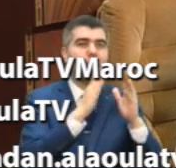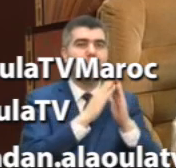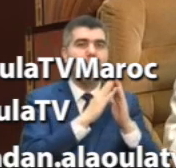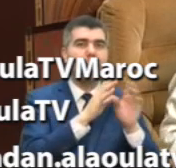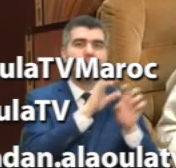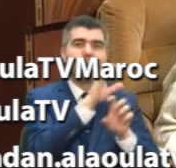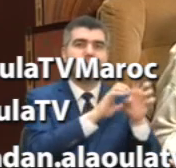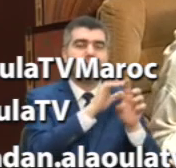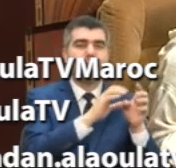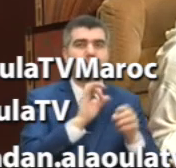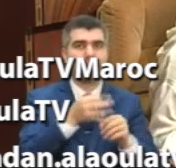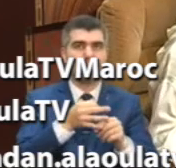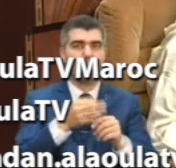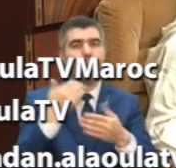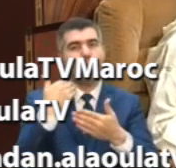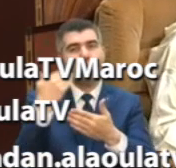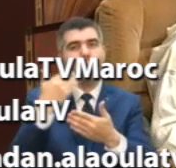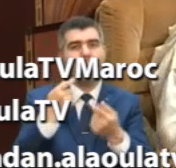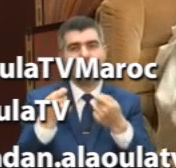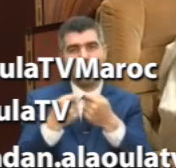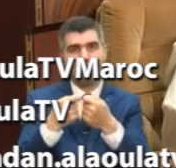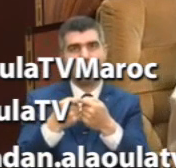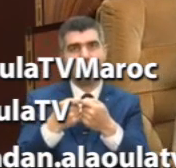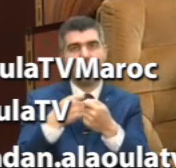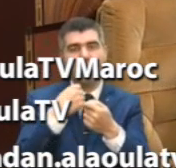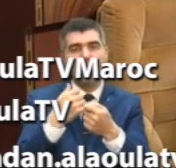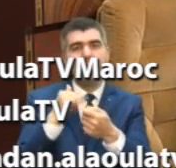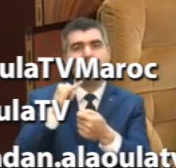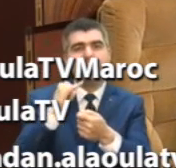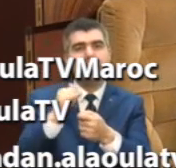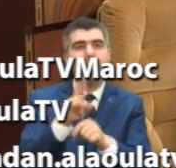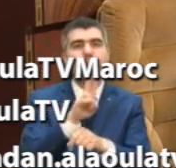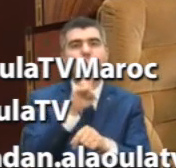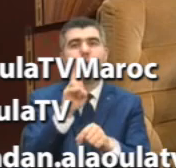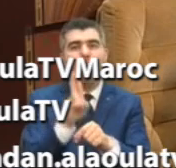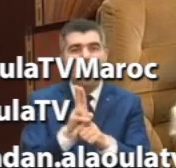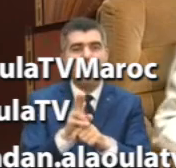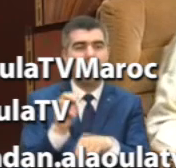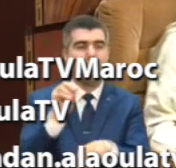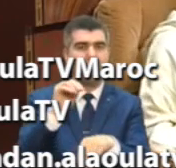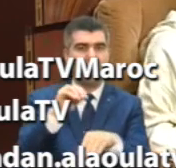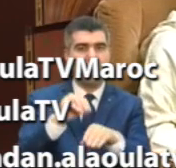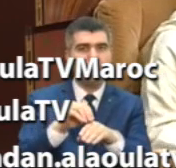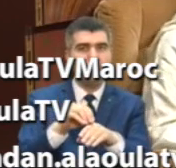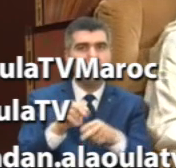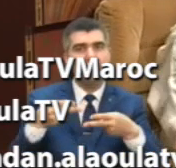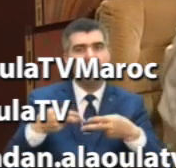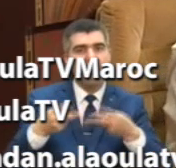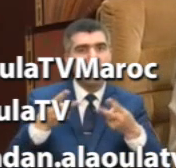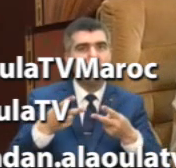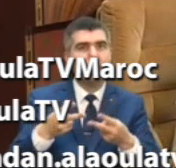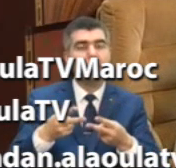الشيء. هذا ولا السؤال، ولا بحال فاصل الاعلام دائما السؤال كيتطرح، كتجاوبونا بعض المعطيات، ولكن